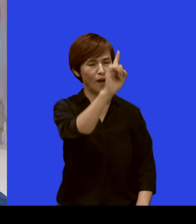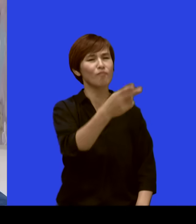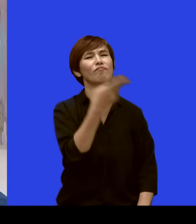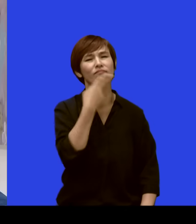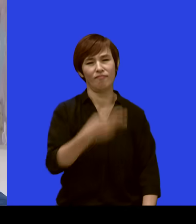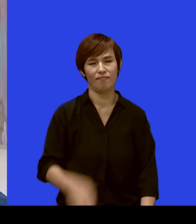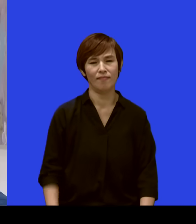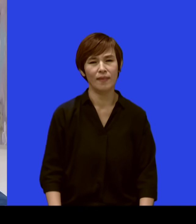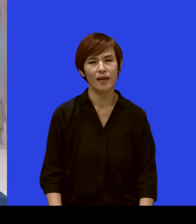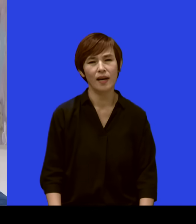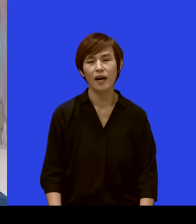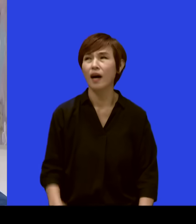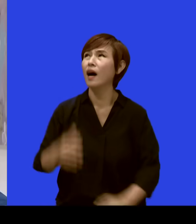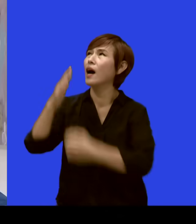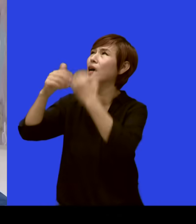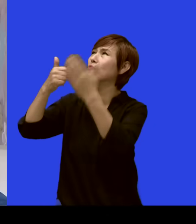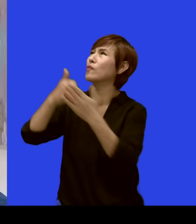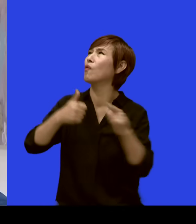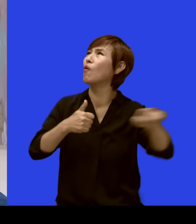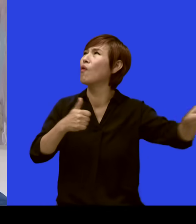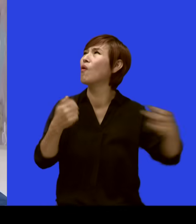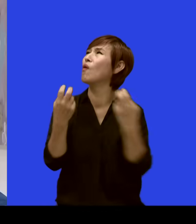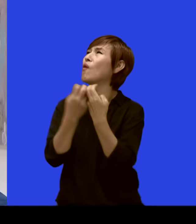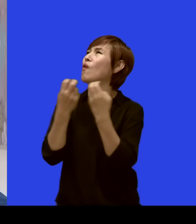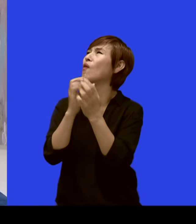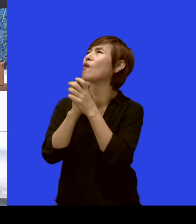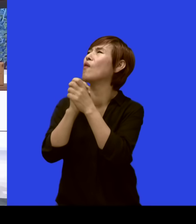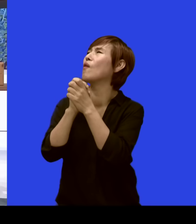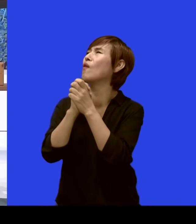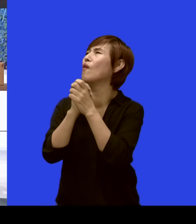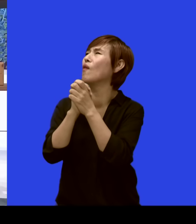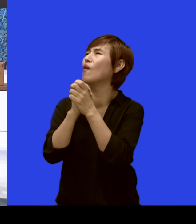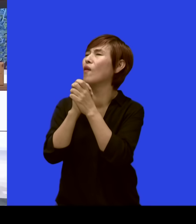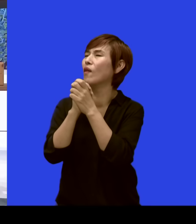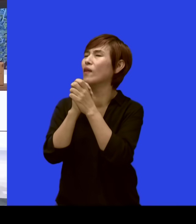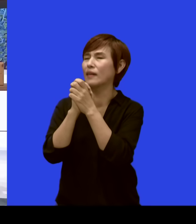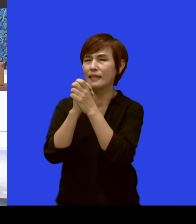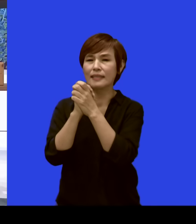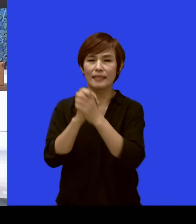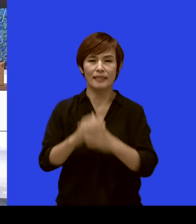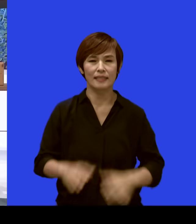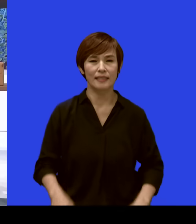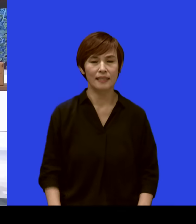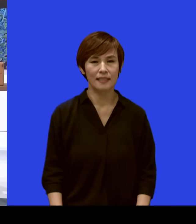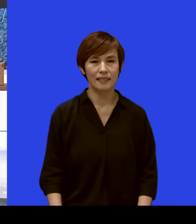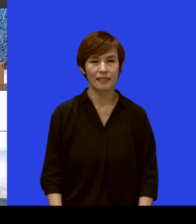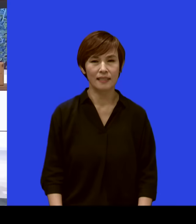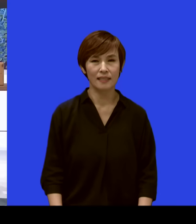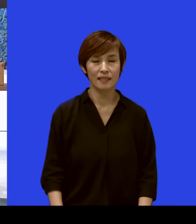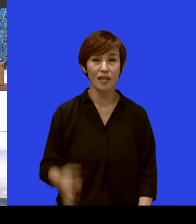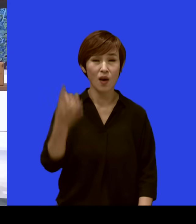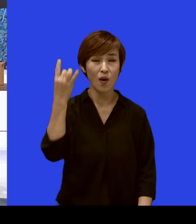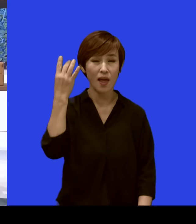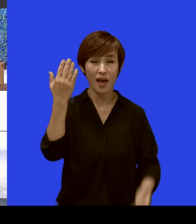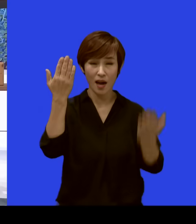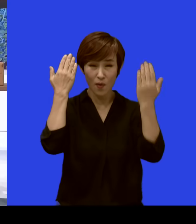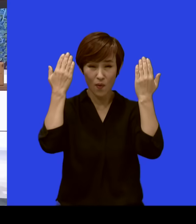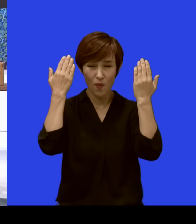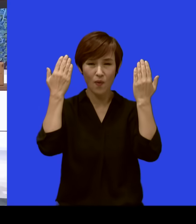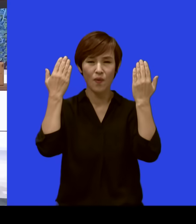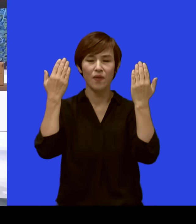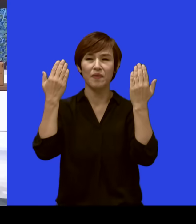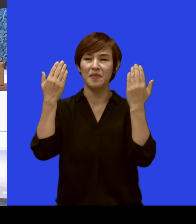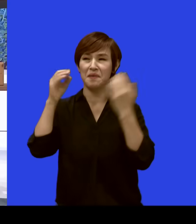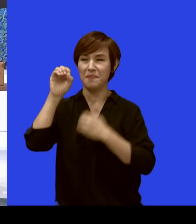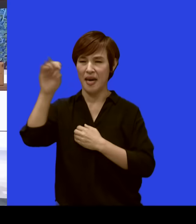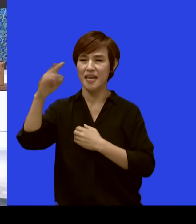하나님 이 사람들을 어떻게 합니까? 이러면서 사실 발목이 잡혀서 제가 사실은 학교에서 2년만 목회를 하고 학교로 돌아와서 이제